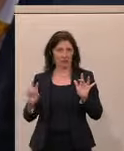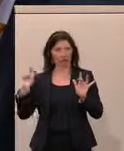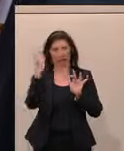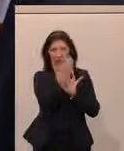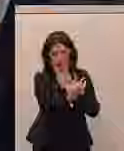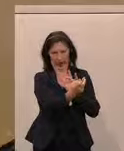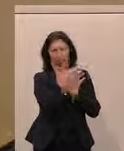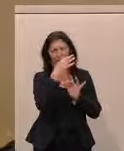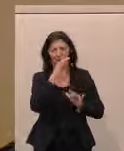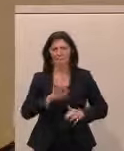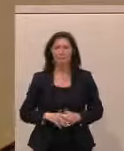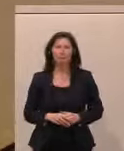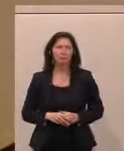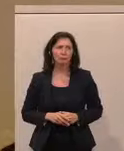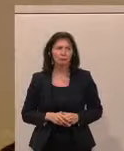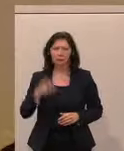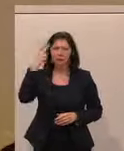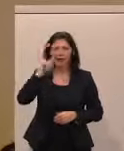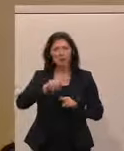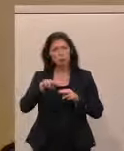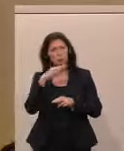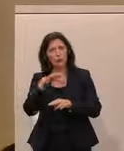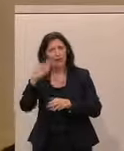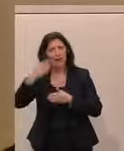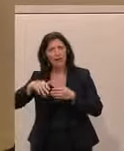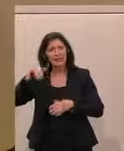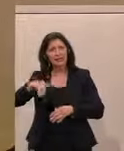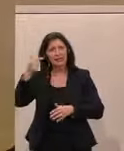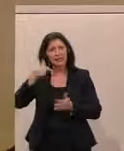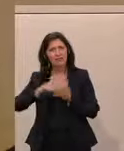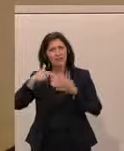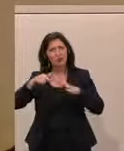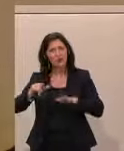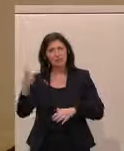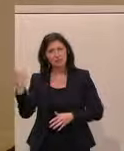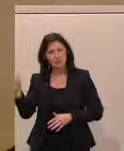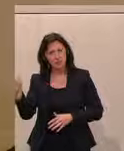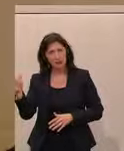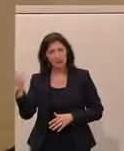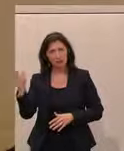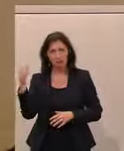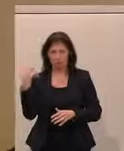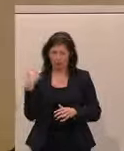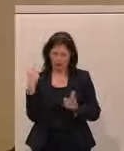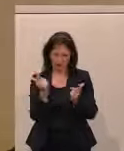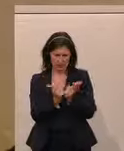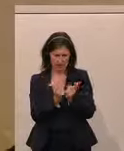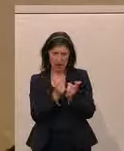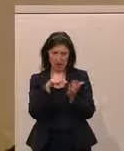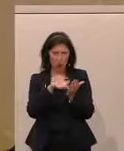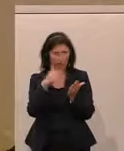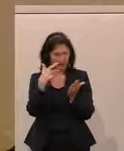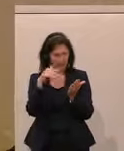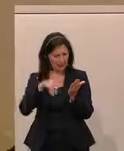Herr Bundeskanzler, Sie haben Ende Jänner 2017, die Zeitungen stammen vom 30.